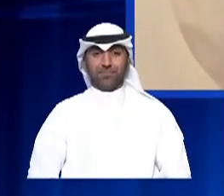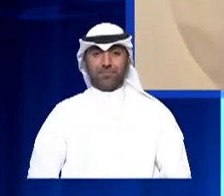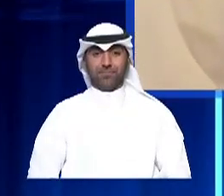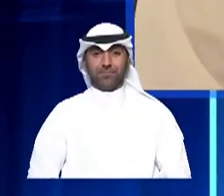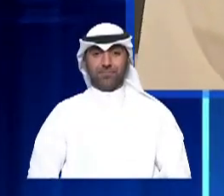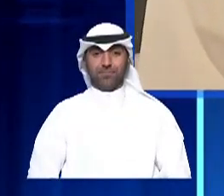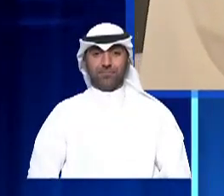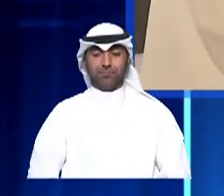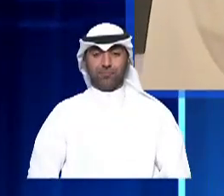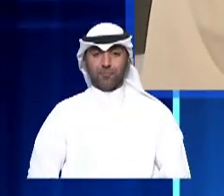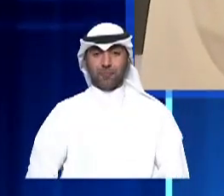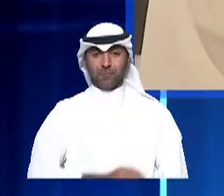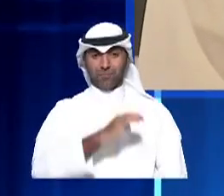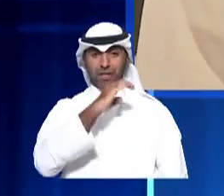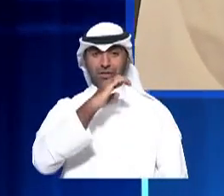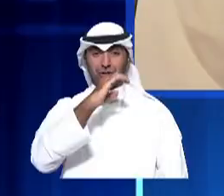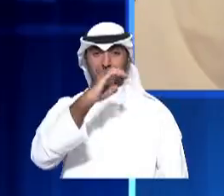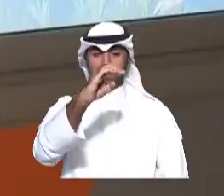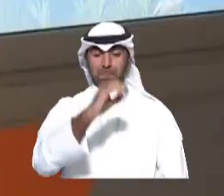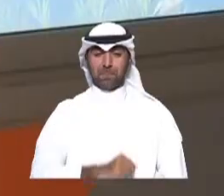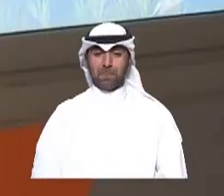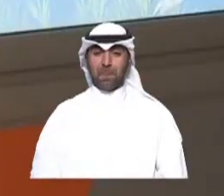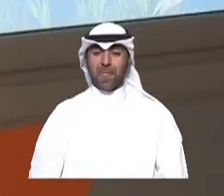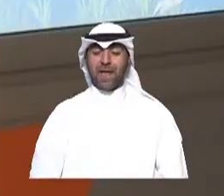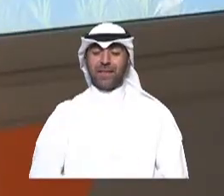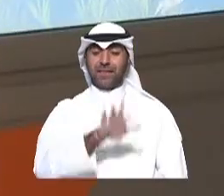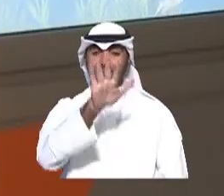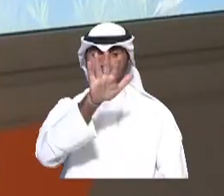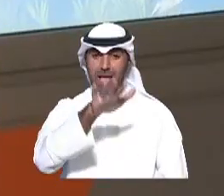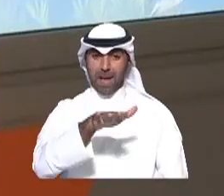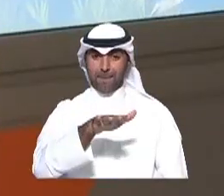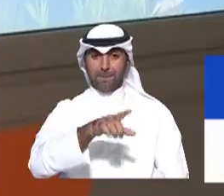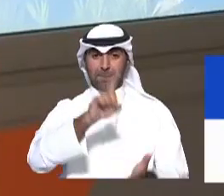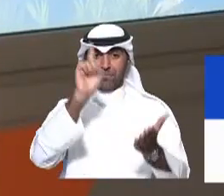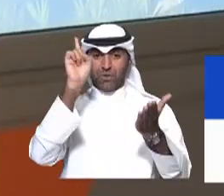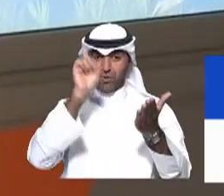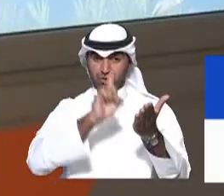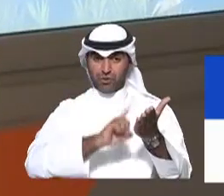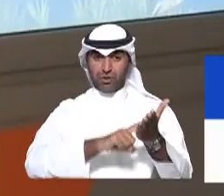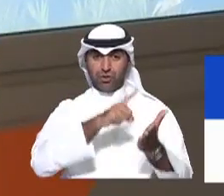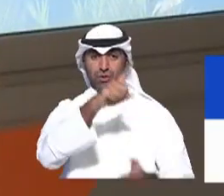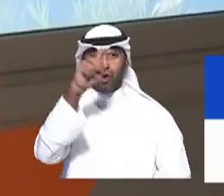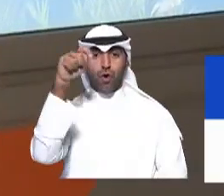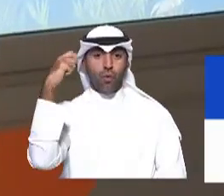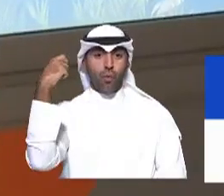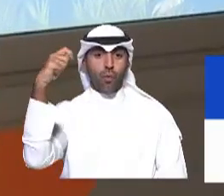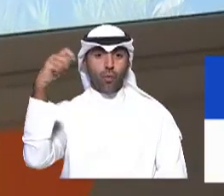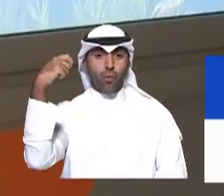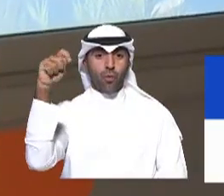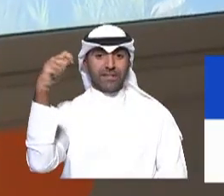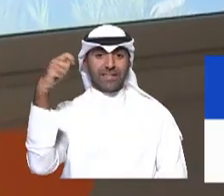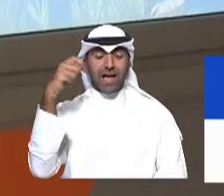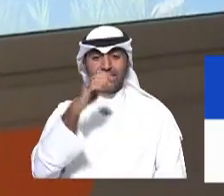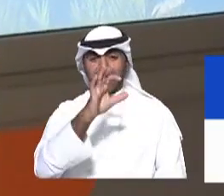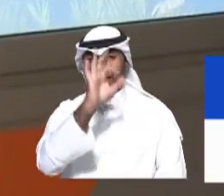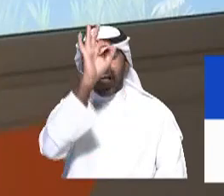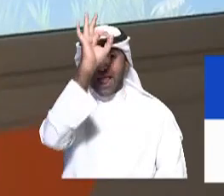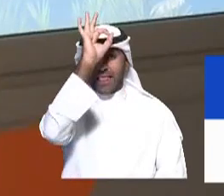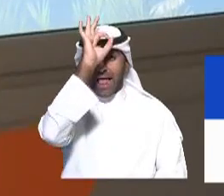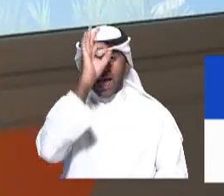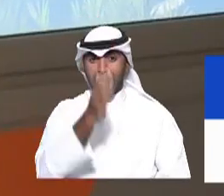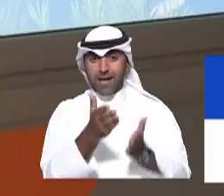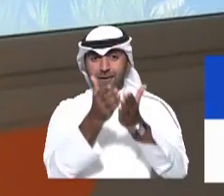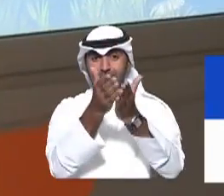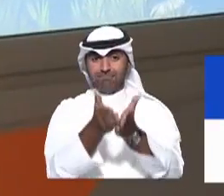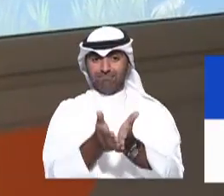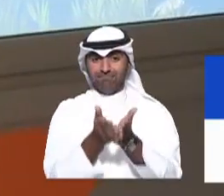نعم، بالفعل جهود جبارة تبذلها إدارة العامة لخفر السواحل في جميع قطاعاتها من أجل